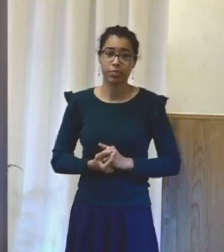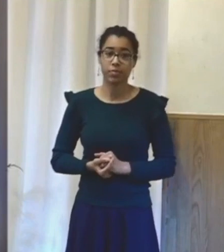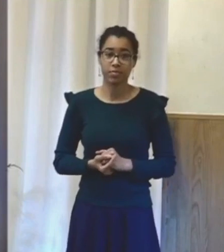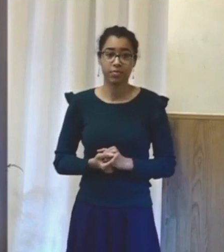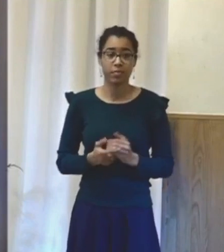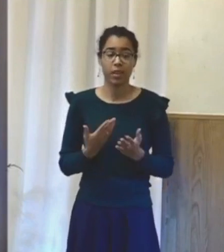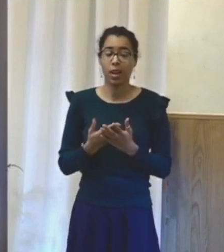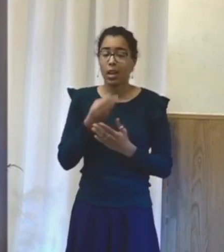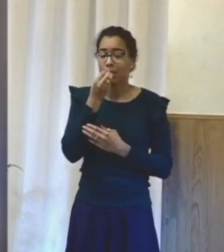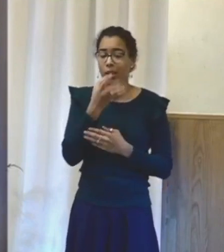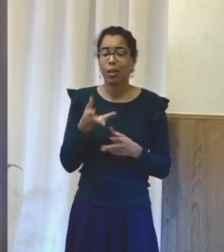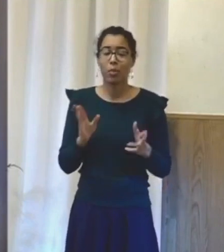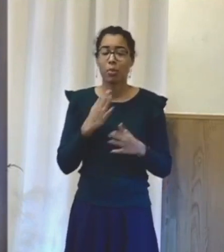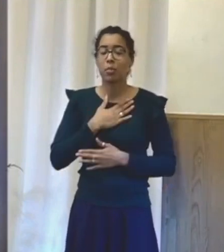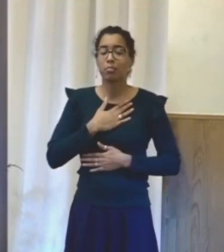C'était un bon moment.